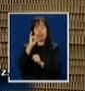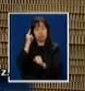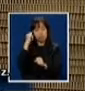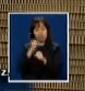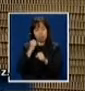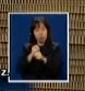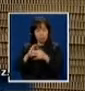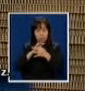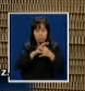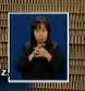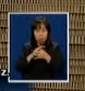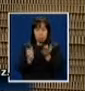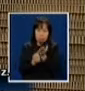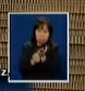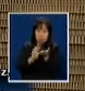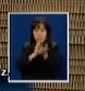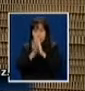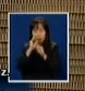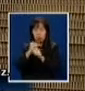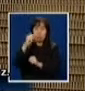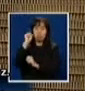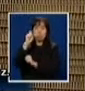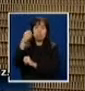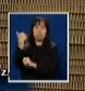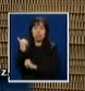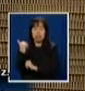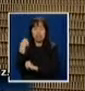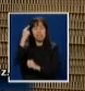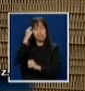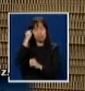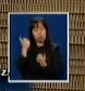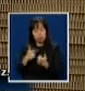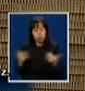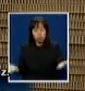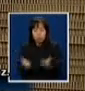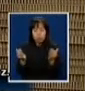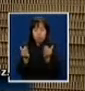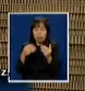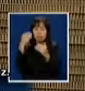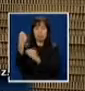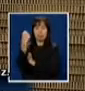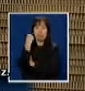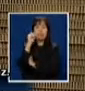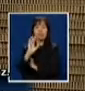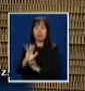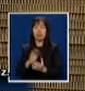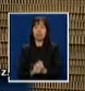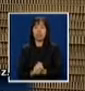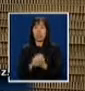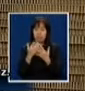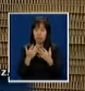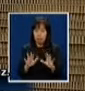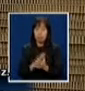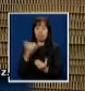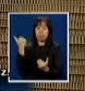ท่ามกลางความเปลี่ยนแปลงที่ค่อนข้างจะรวดเร็วมากนะครับซึ่งจะต้องมีการส่งเสริมให้เกิดความเข้มแข็งขณะเดียวกันนะครับ